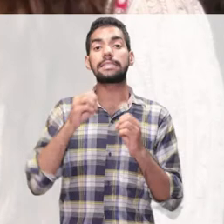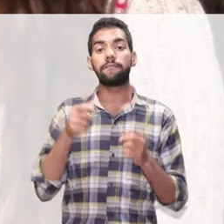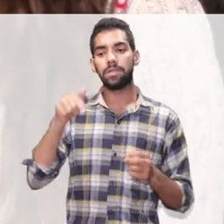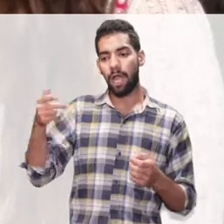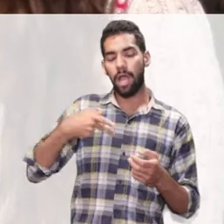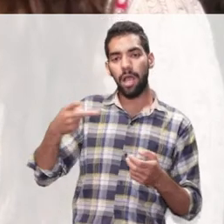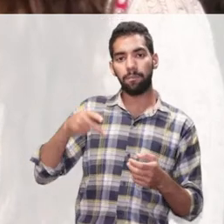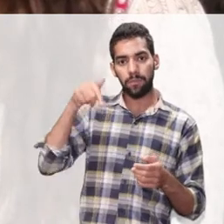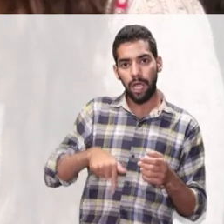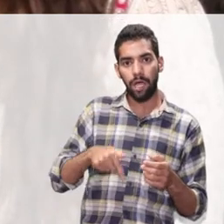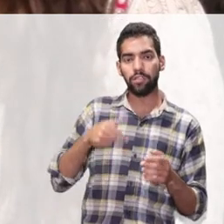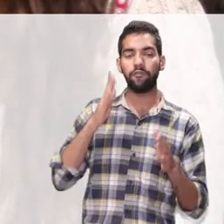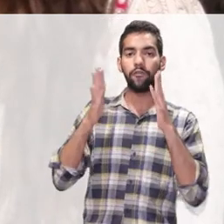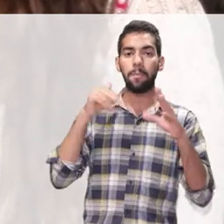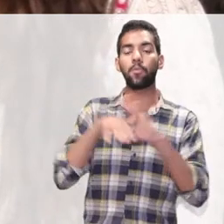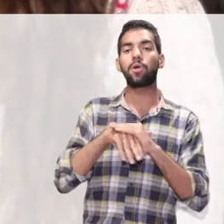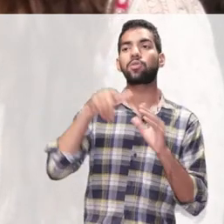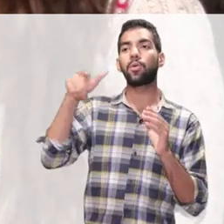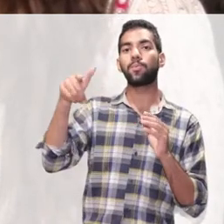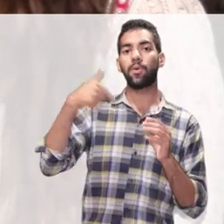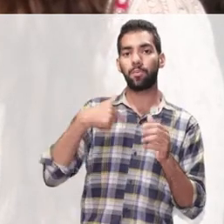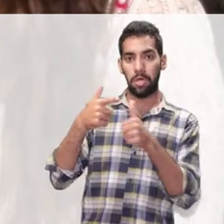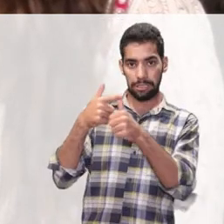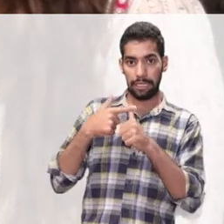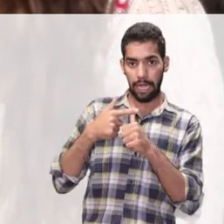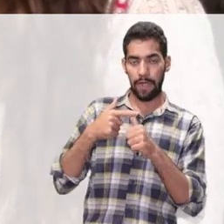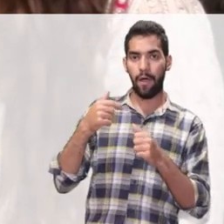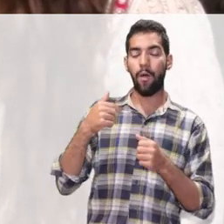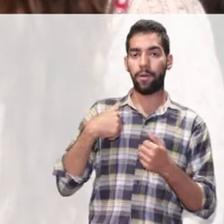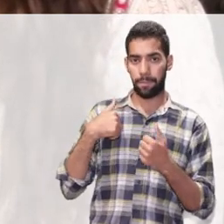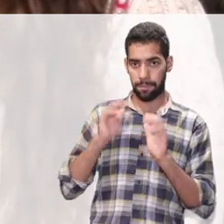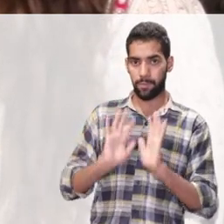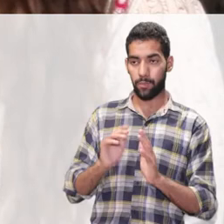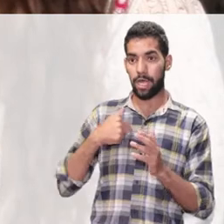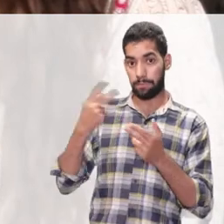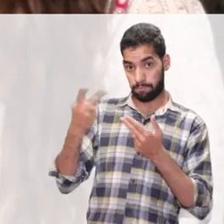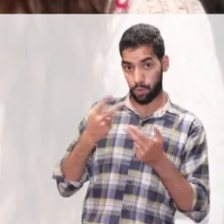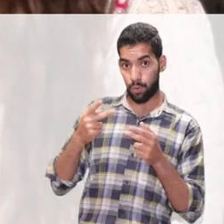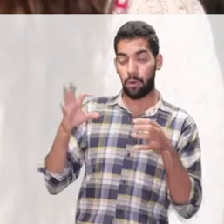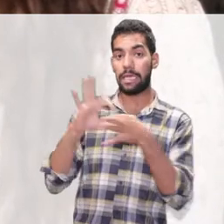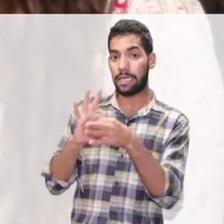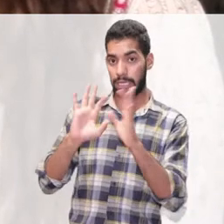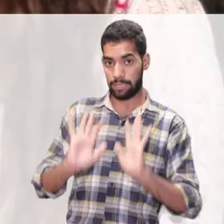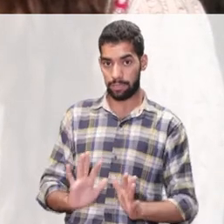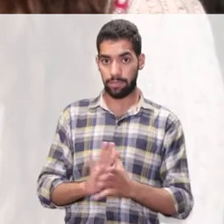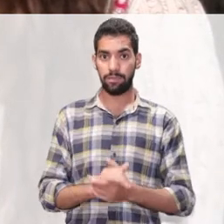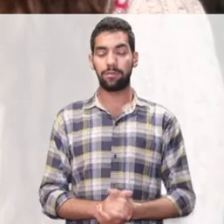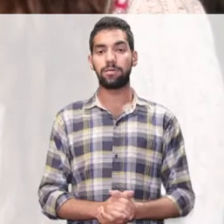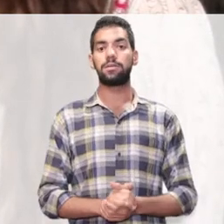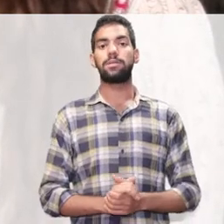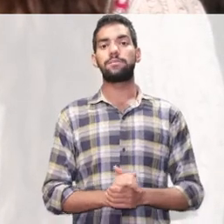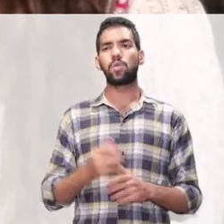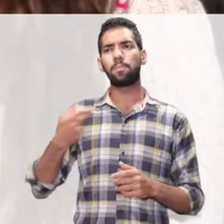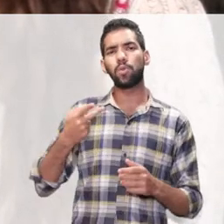पोस्ट किया था कीजिए विनोद तुरंत उन्हें जाइए दिया था 2015 में करंट फंड फॉर ए